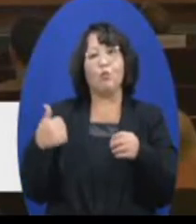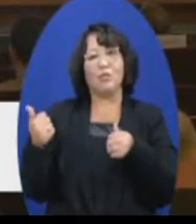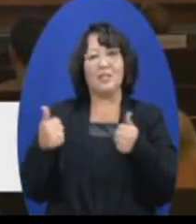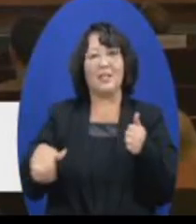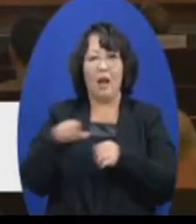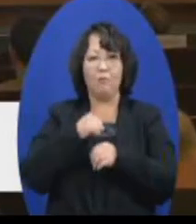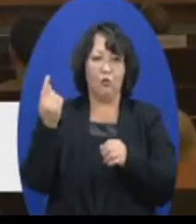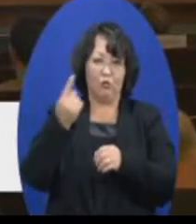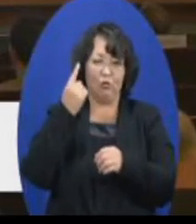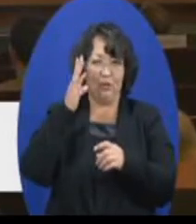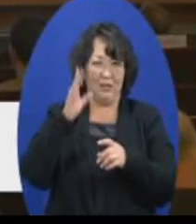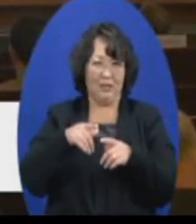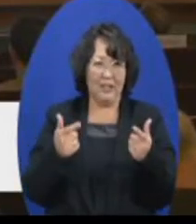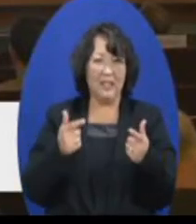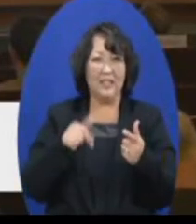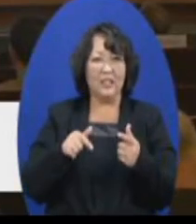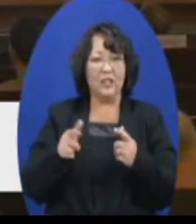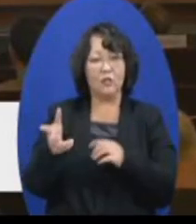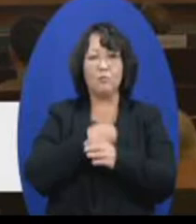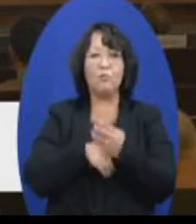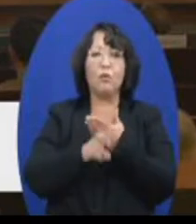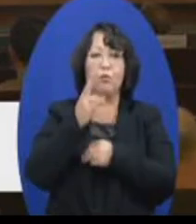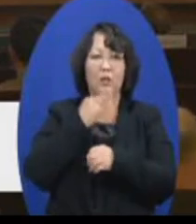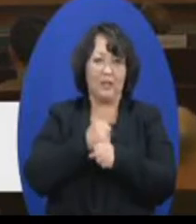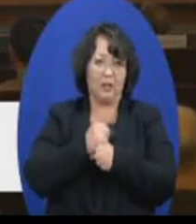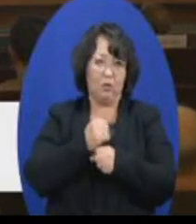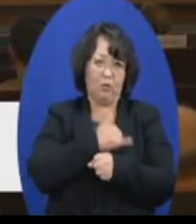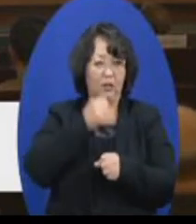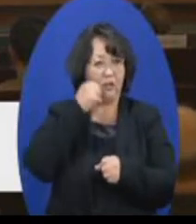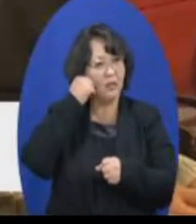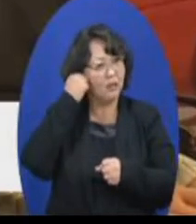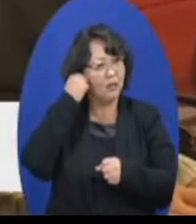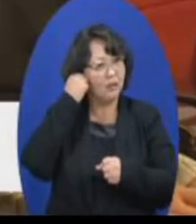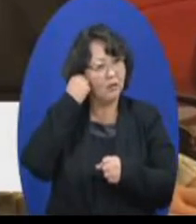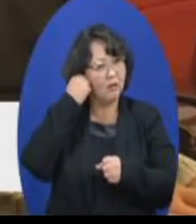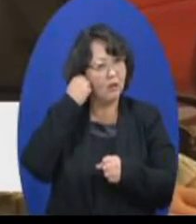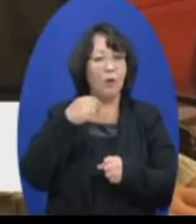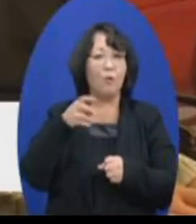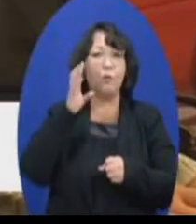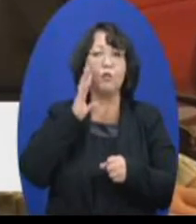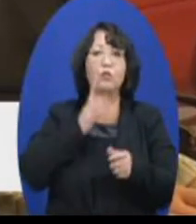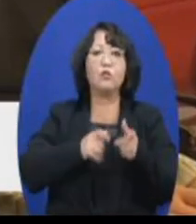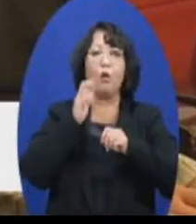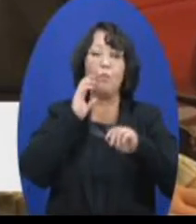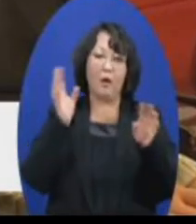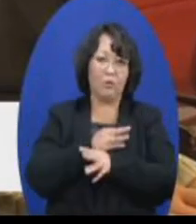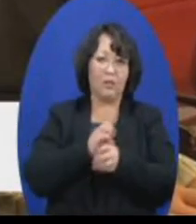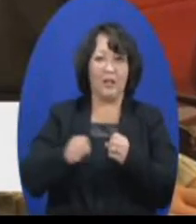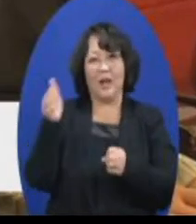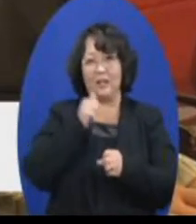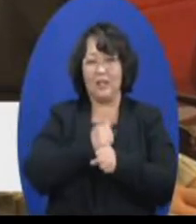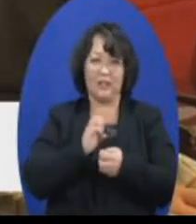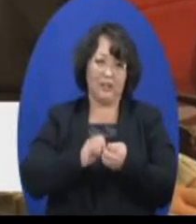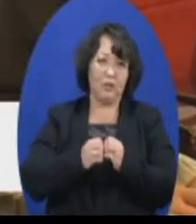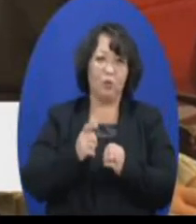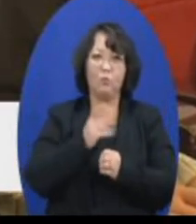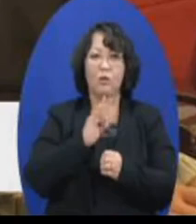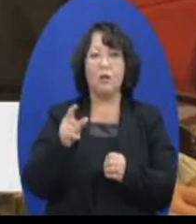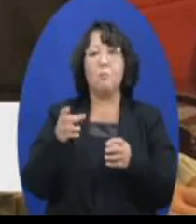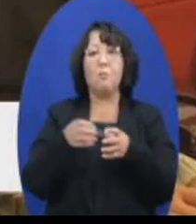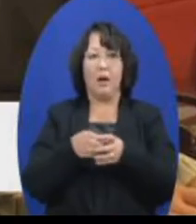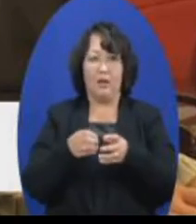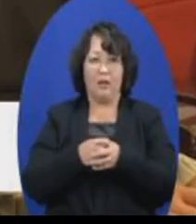англилд багтаж байна. Харин цар тахлын эрсдлээс сэргийлэх ажлыг удирдлага бодлого зохион байгуулалтаар хангаж ажиллах зорилго бүхий өмнөлгийн